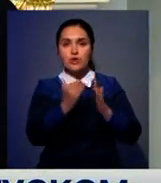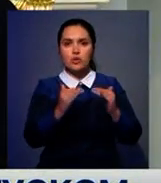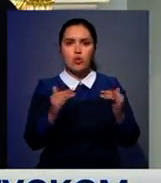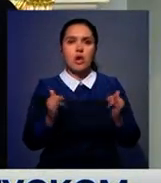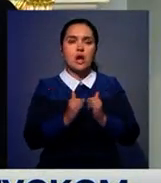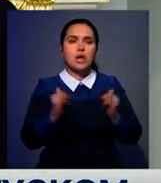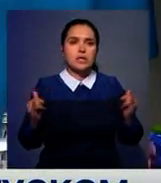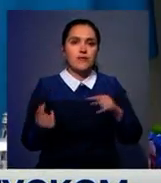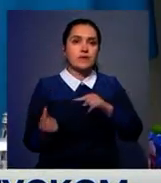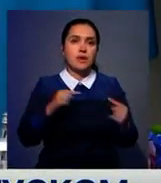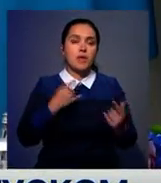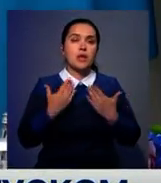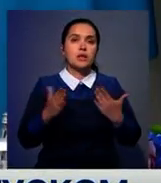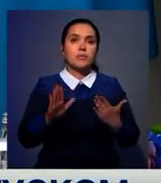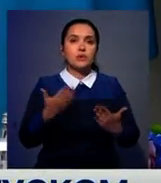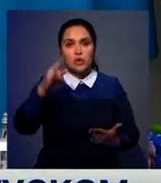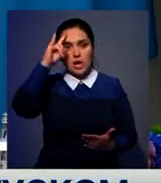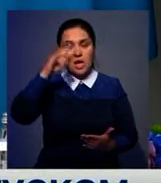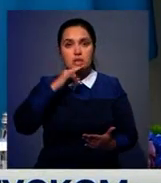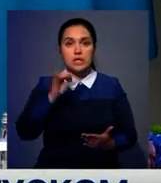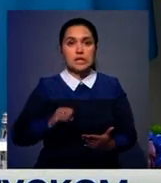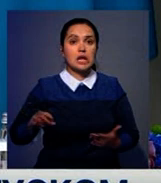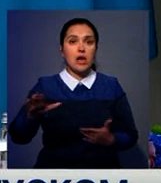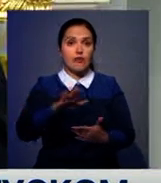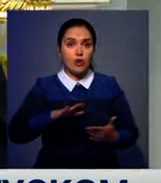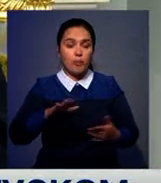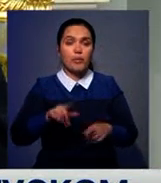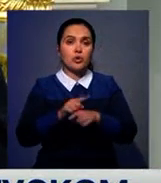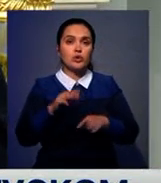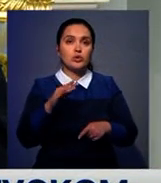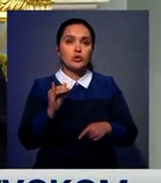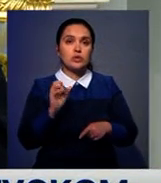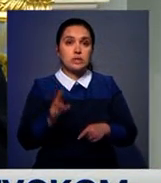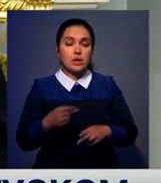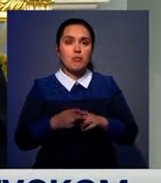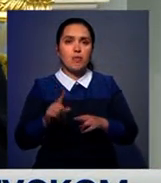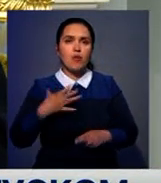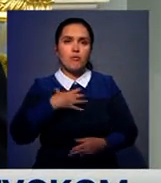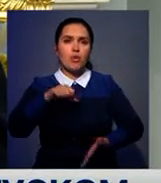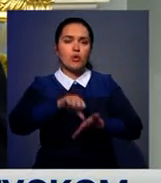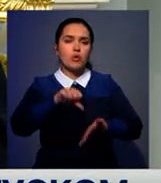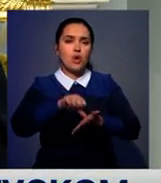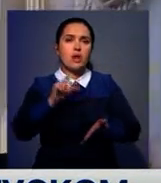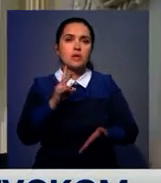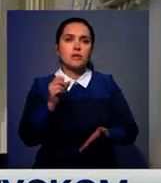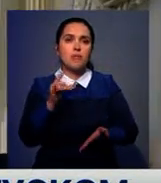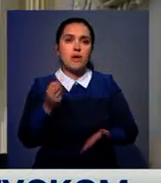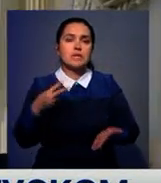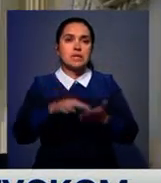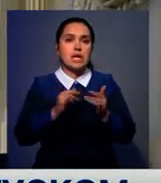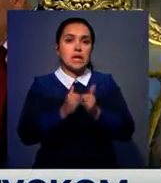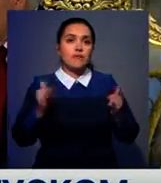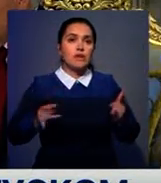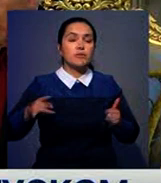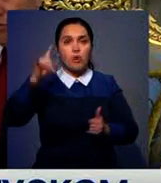развития взаимоотношений между Казахстаном и ЕС. Гость, в свою очередь, подчеркнул особую роль Елбасы в становлении и развитии Республики